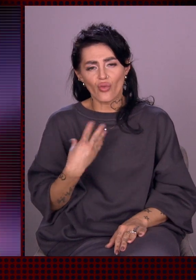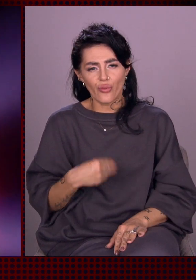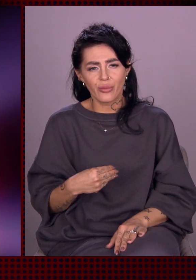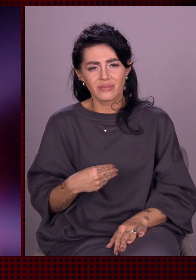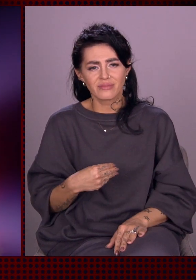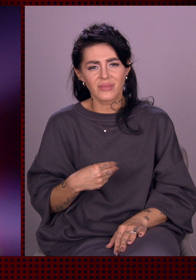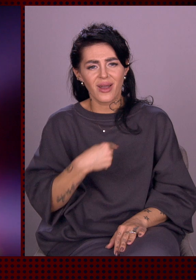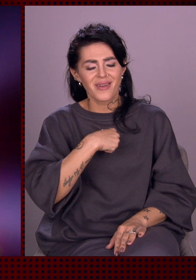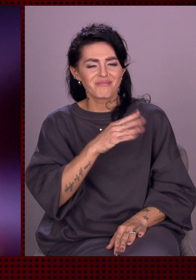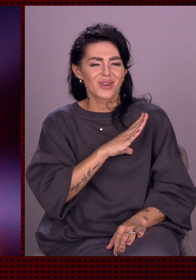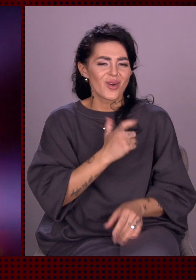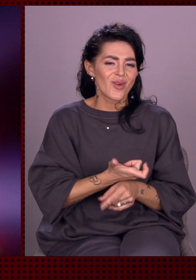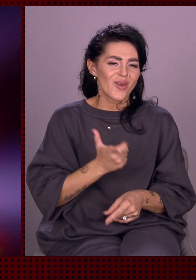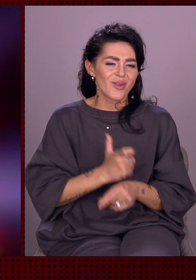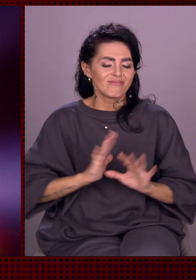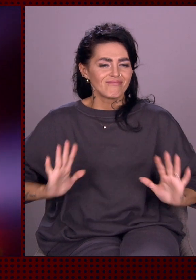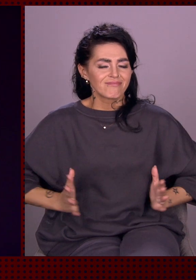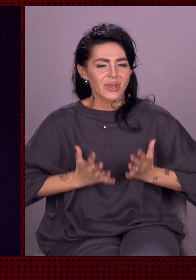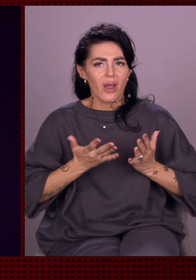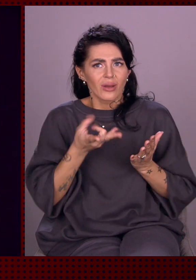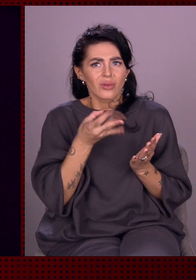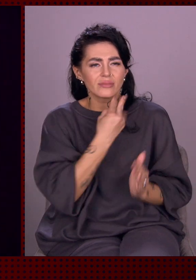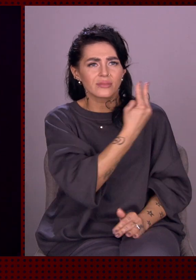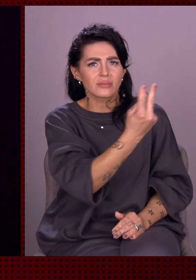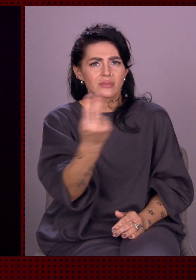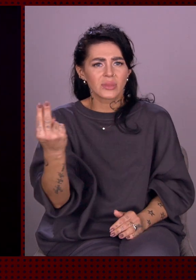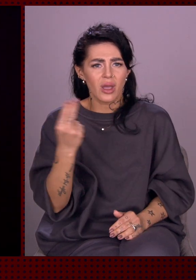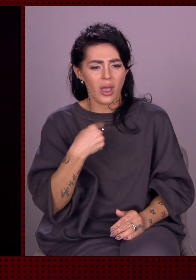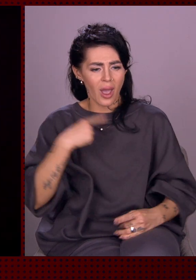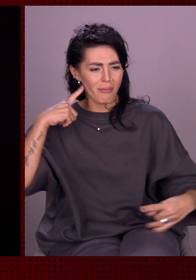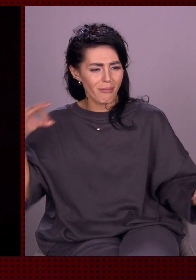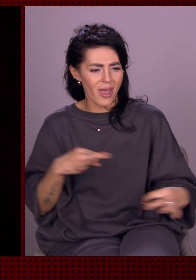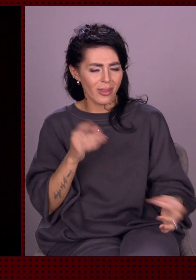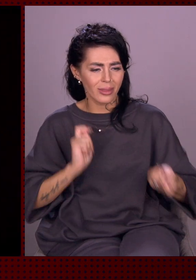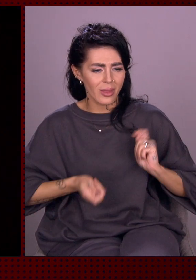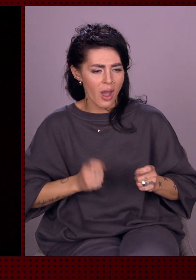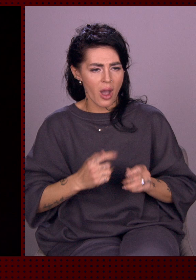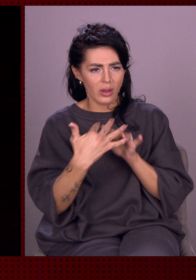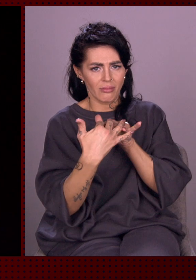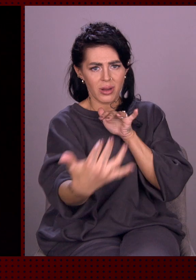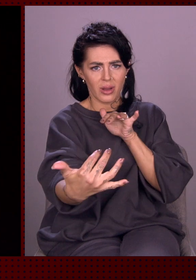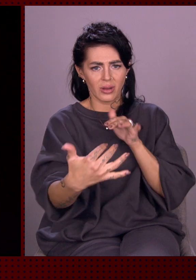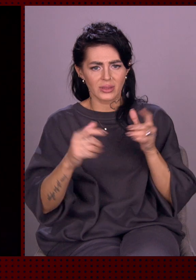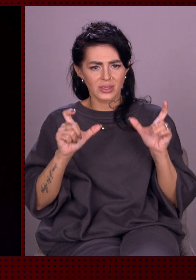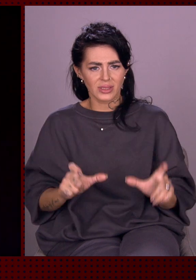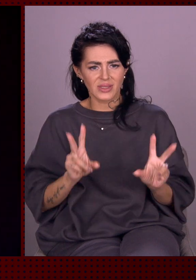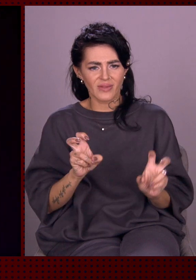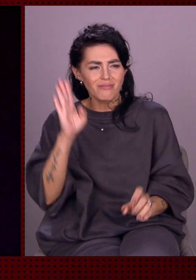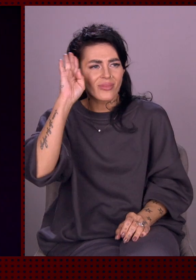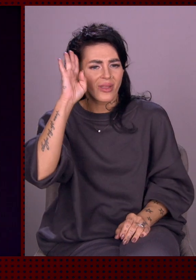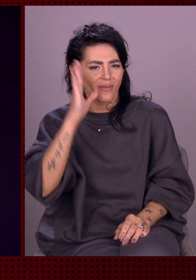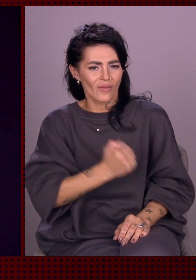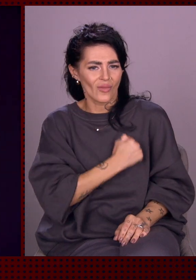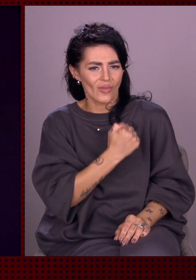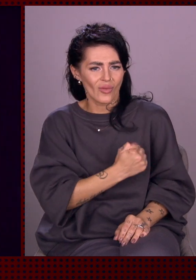був таке враження, був якісь певні прострації, коли в мене танцювальні там пісні, а про тобою сидять хлопці, там